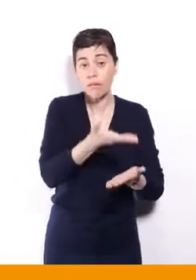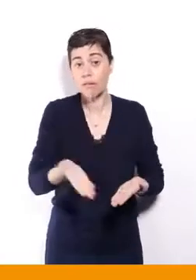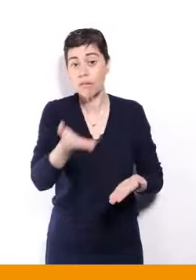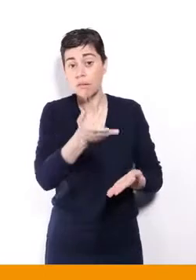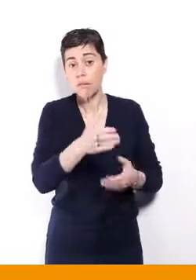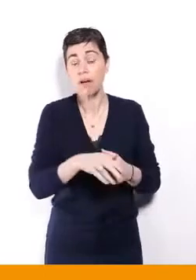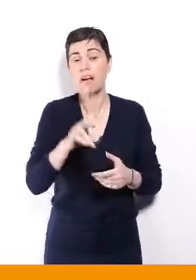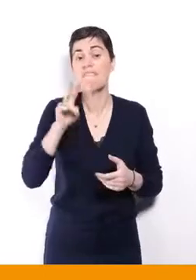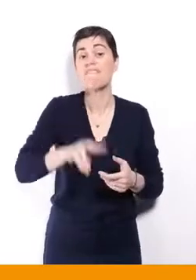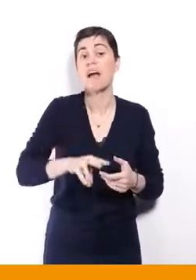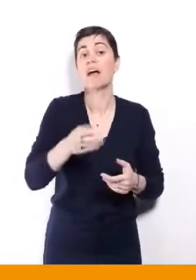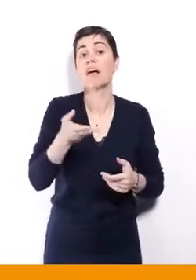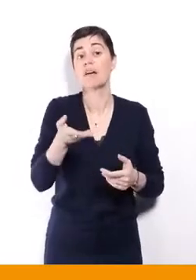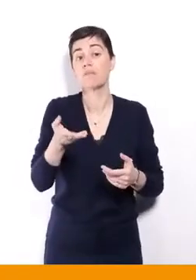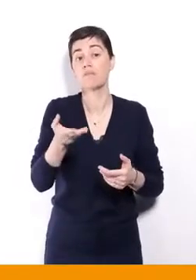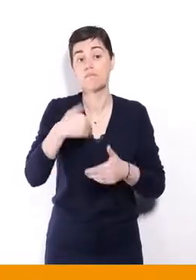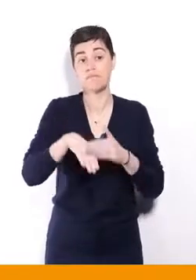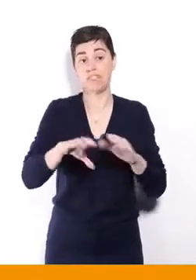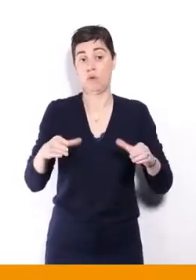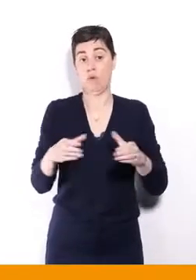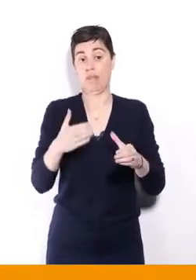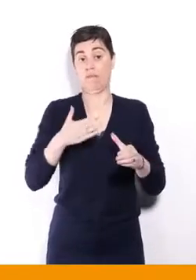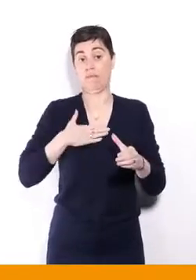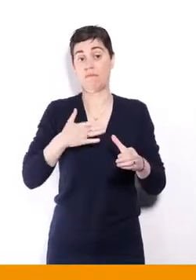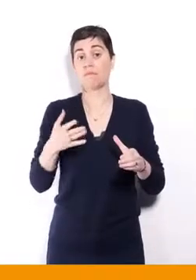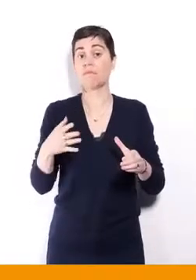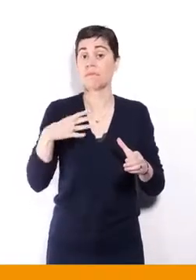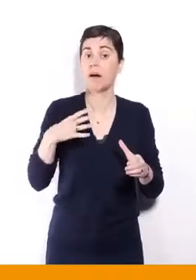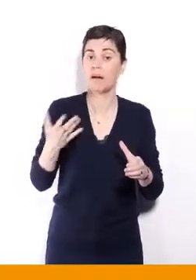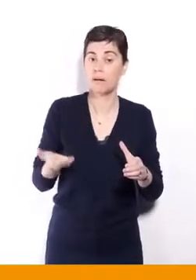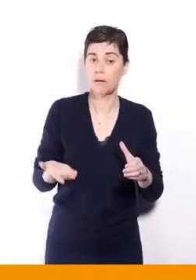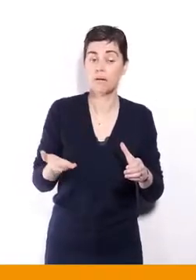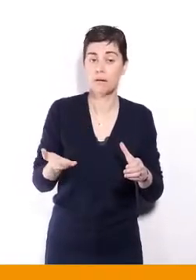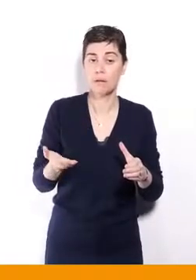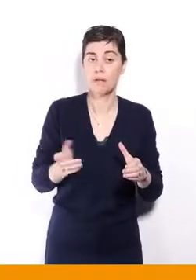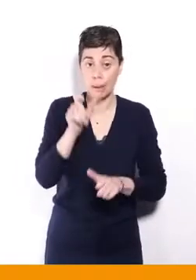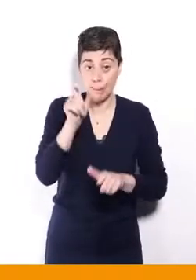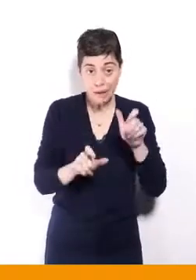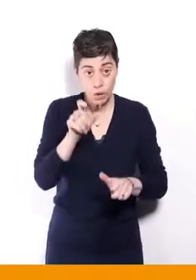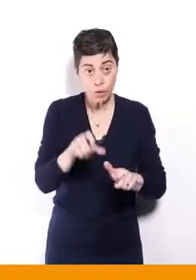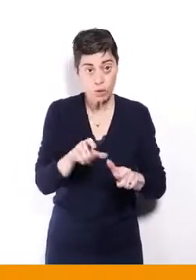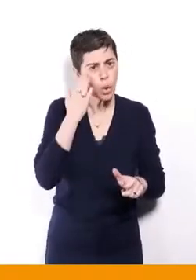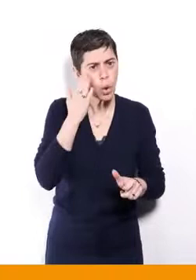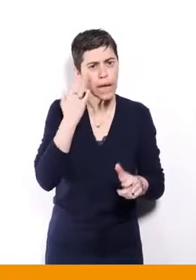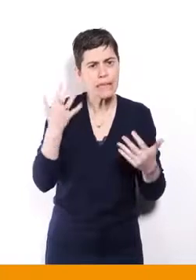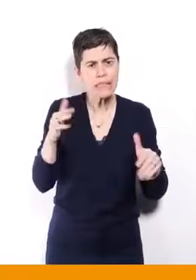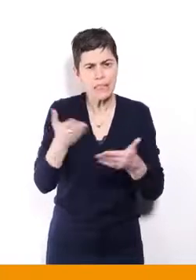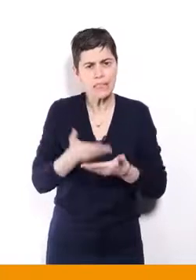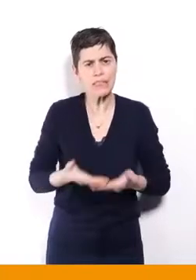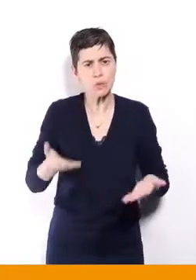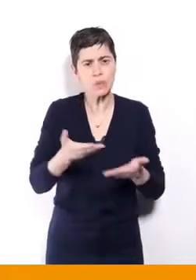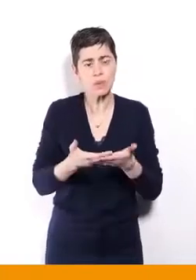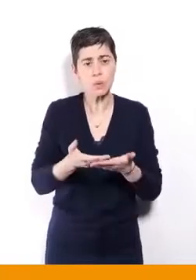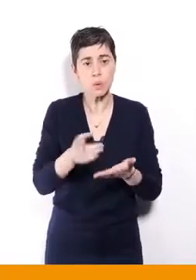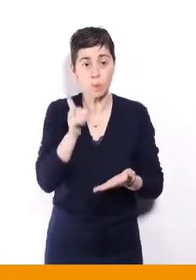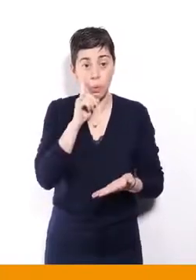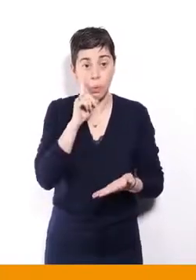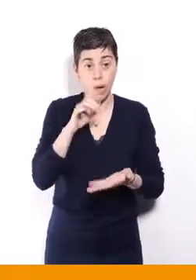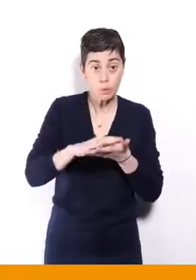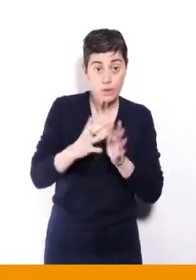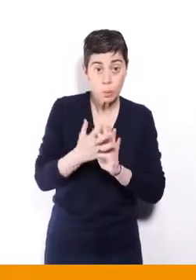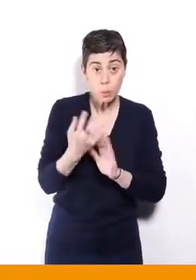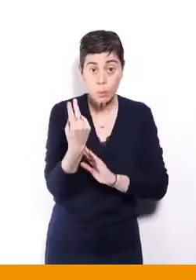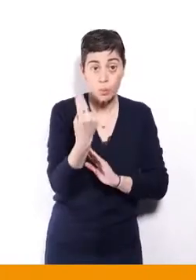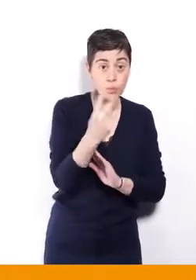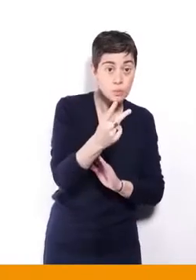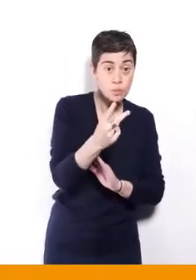avons au sein de notre collectif quelqu'un qui connaît particulièrement la situation, puisque son association,